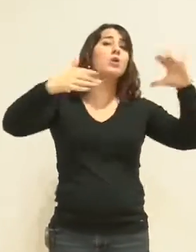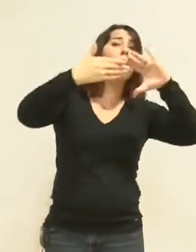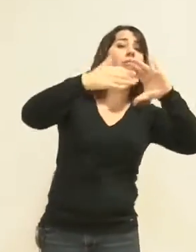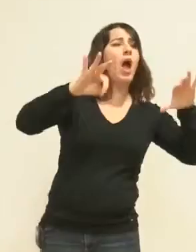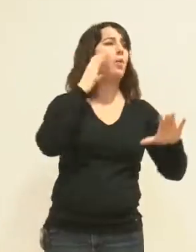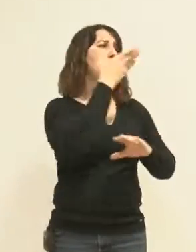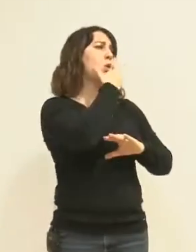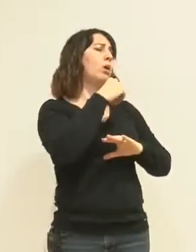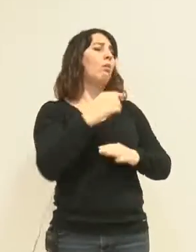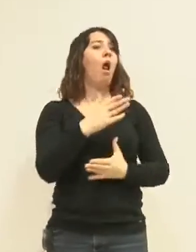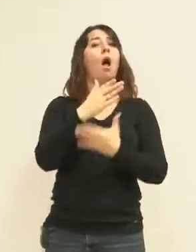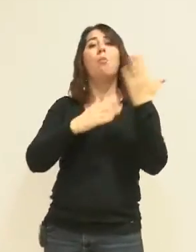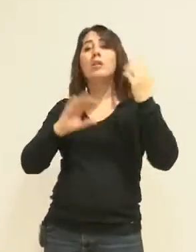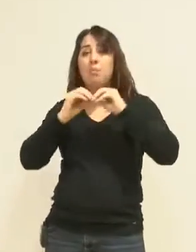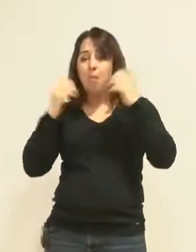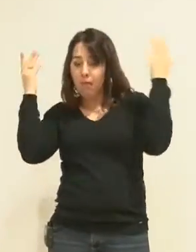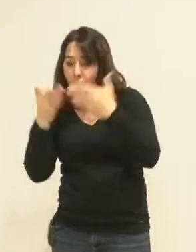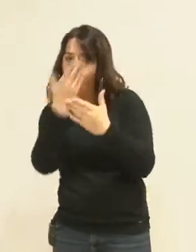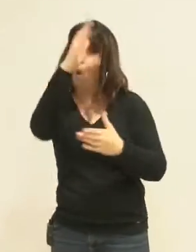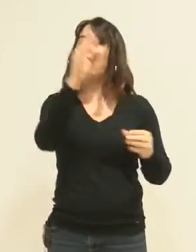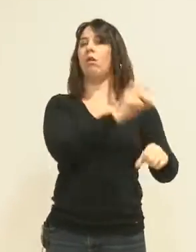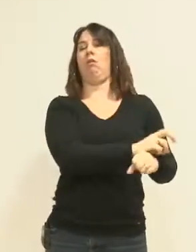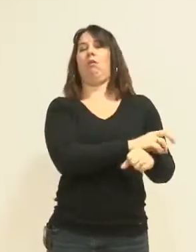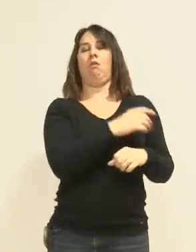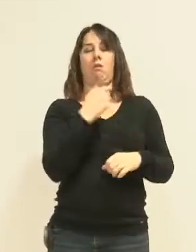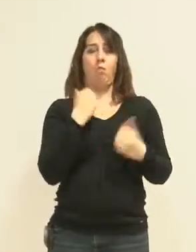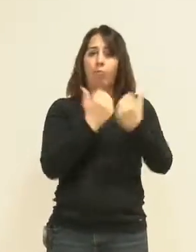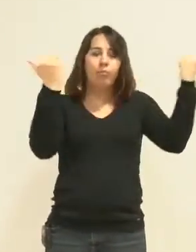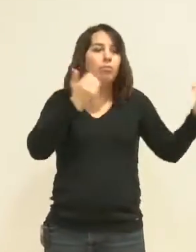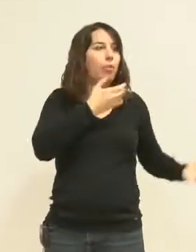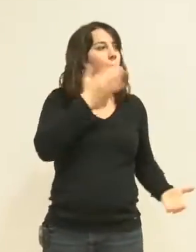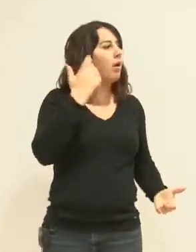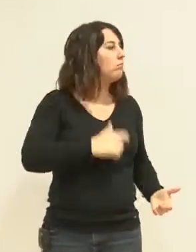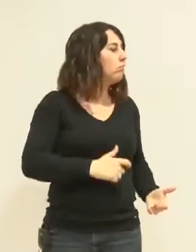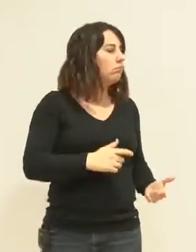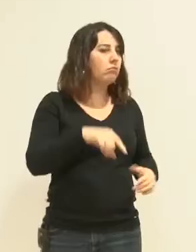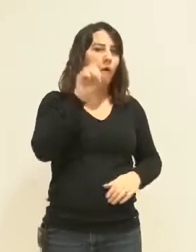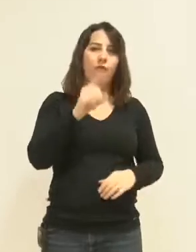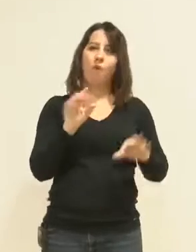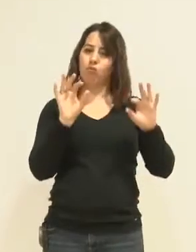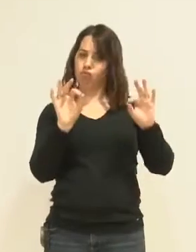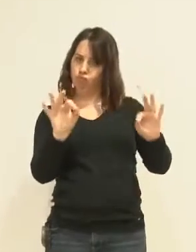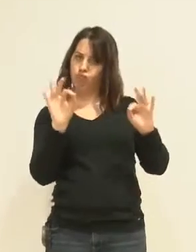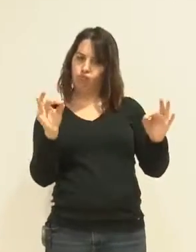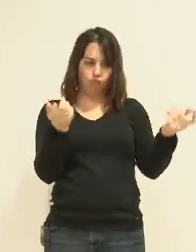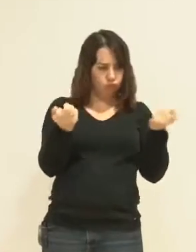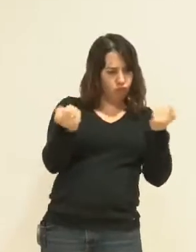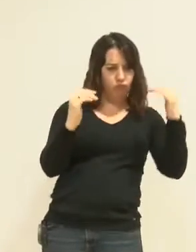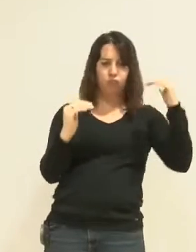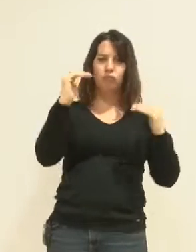s'attaquant qu'à la moitié du problème. Je ne suis pas manichéenne. Il faut une politique du juste milieu en ce qui concerne la